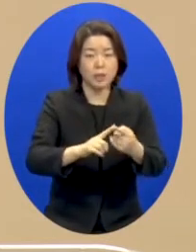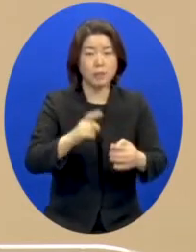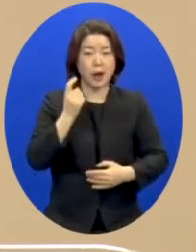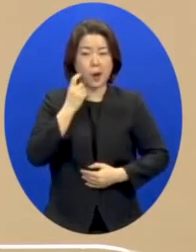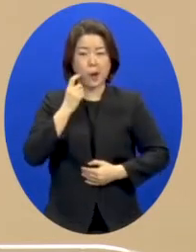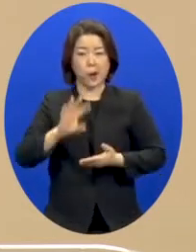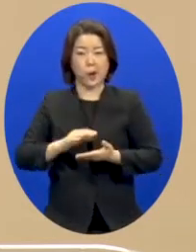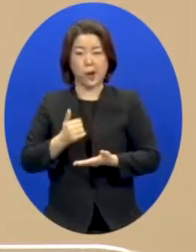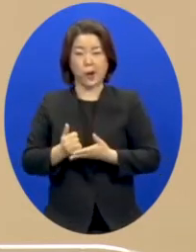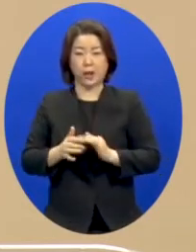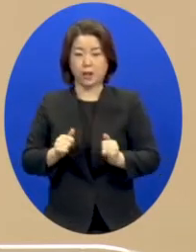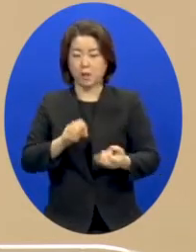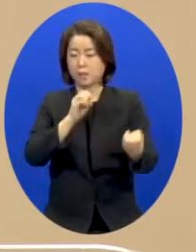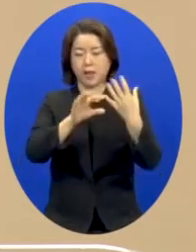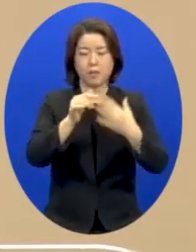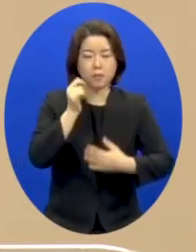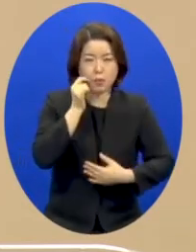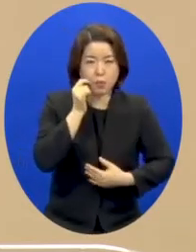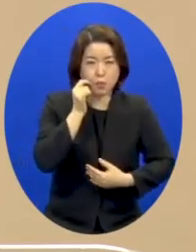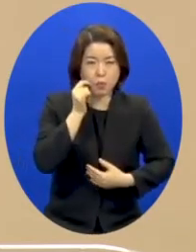기독교인은 도무지 답을 못한다는 겁니다.